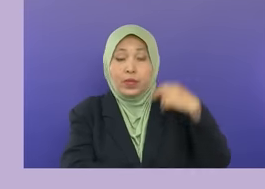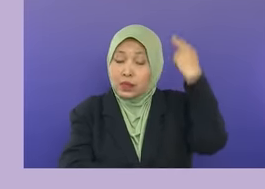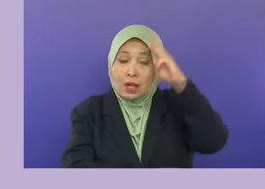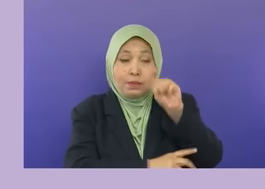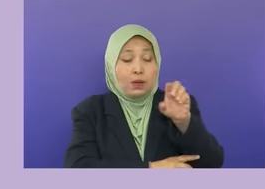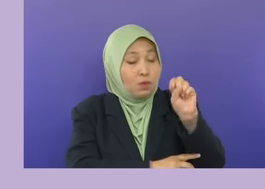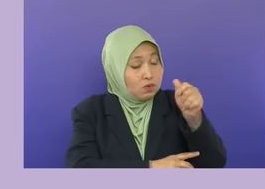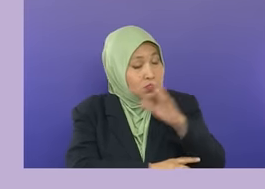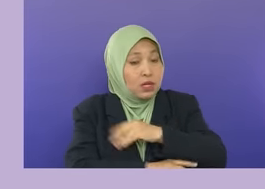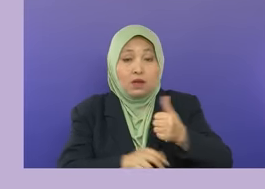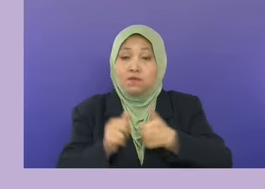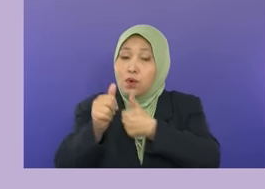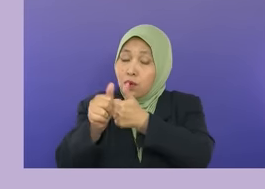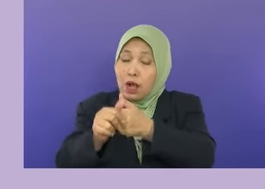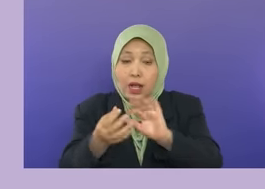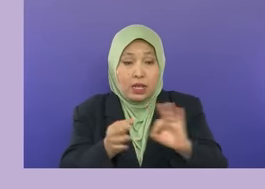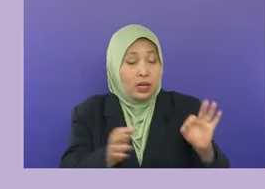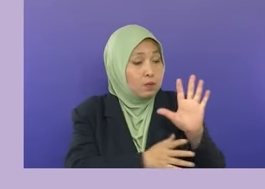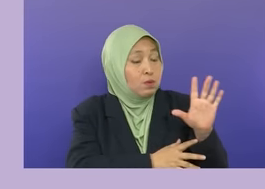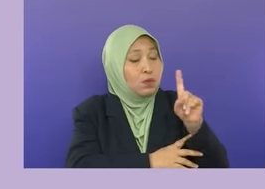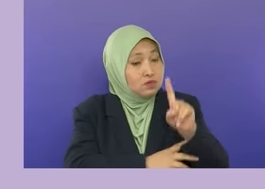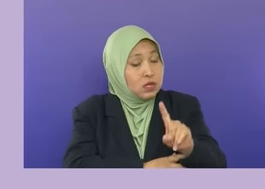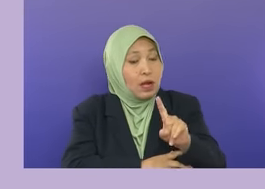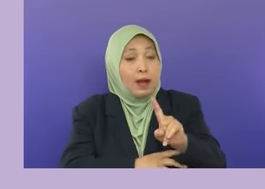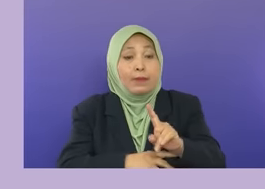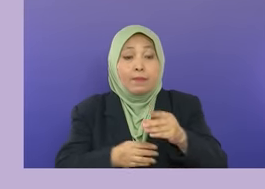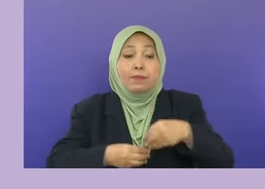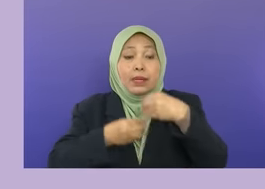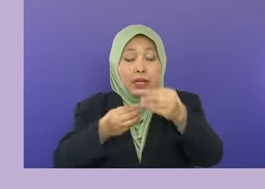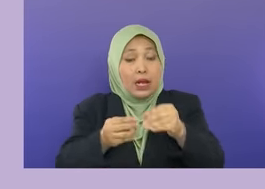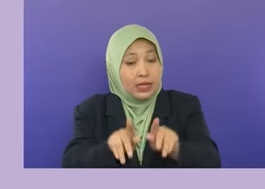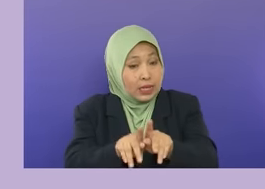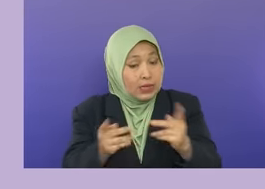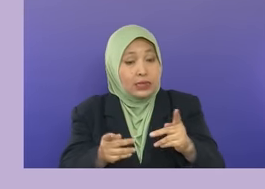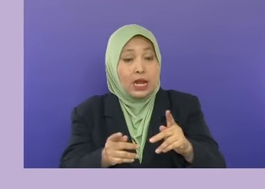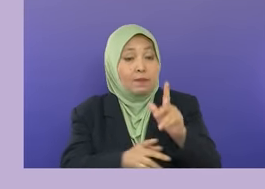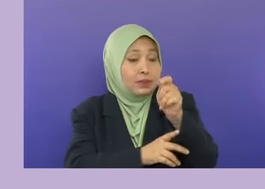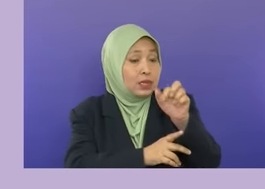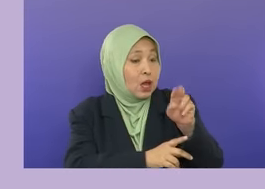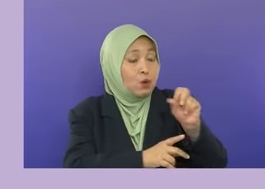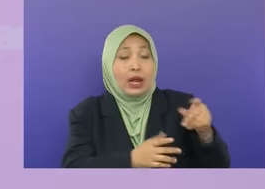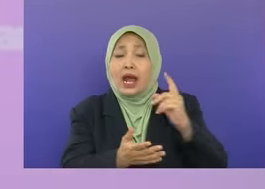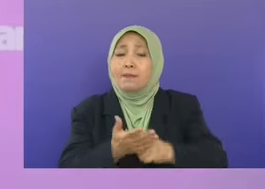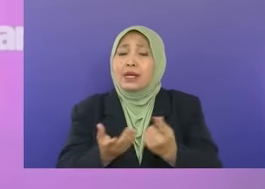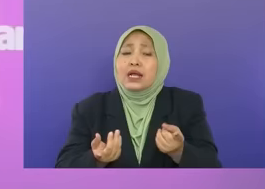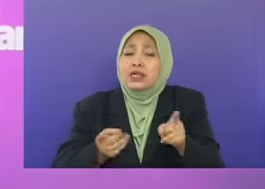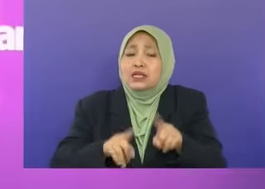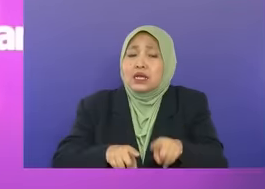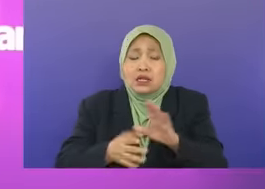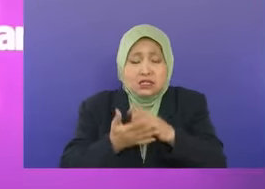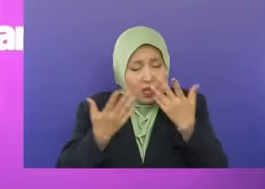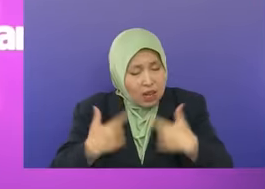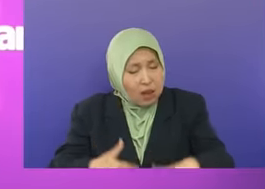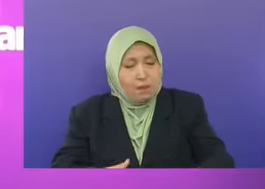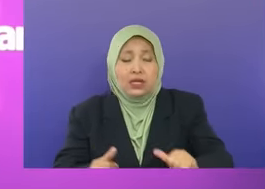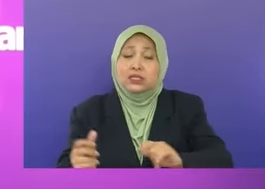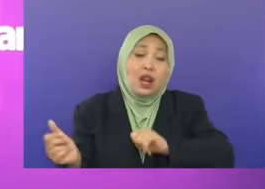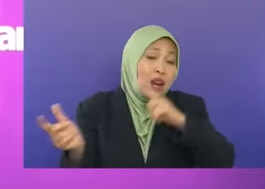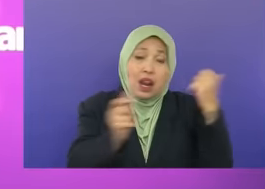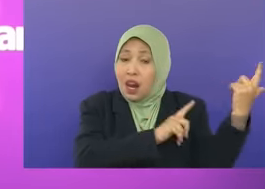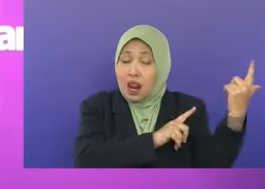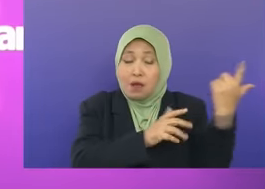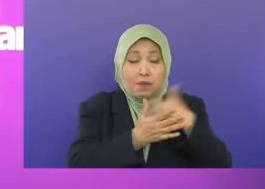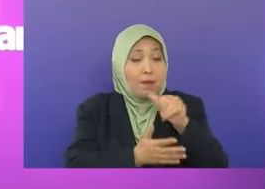dan diikuti pada ayat 51 pemberian Kitab Taurat kepada Nabi Musa dan apakah yang berlaku sepeninggalan Nabi Musa